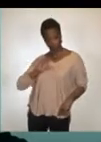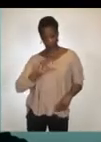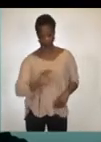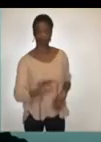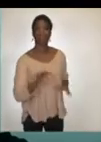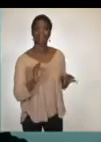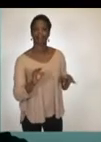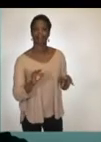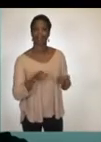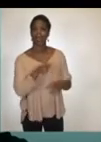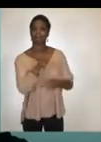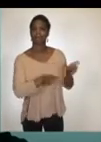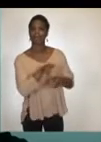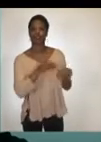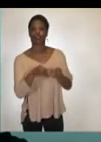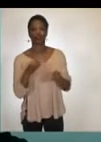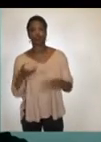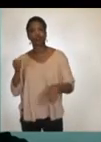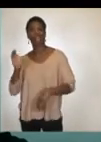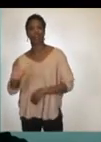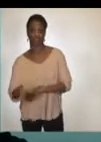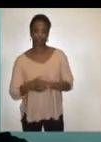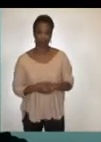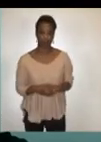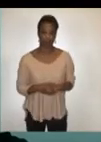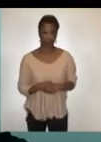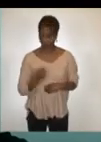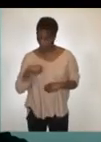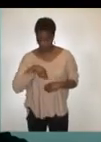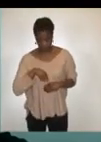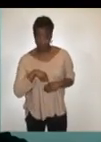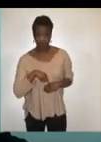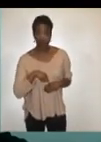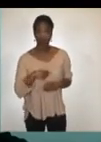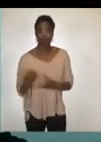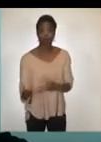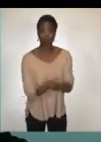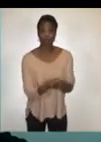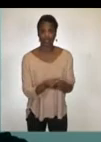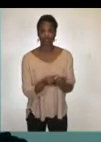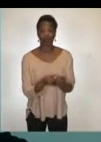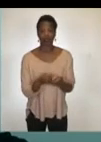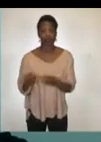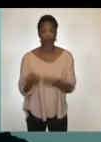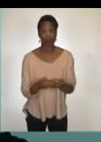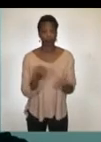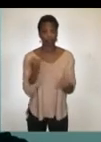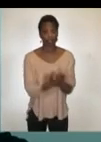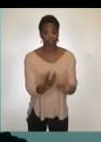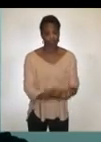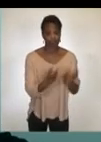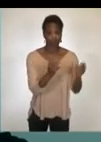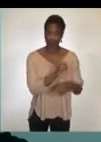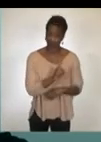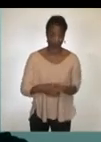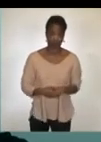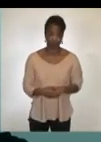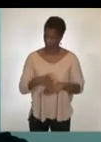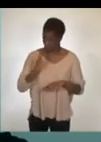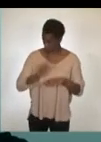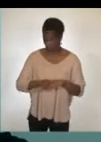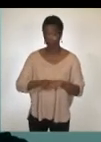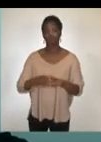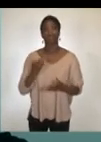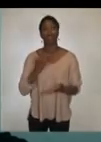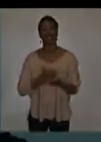investissement. Sans augmentation d'impôts, on finance nos projets. Et malgré le trou, effectivement, des caisses du Crédit municipal, 3,6 millions sur